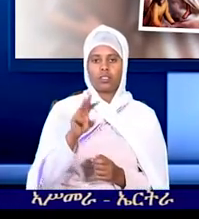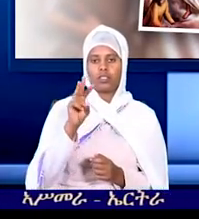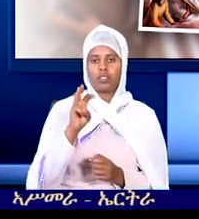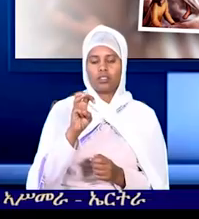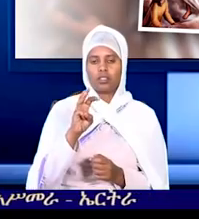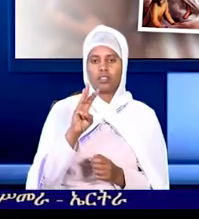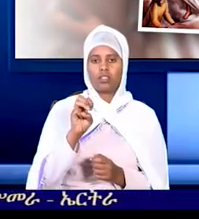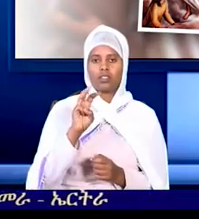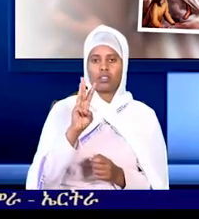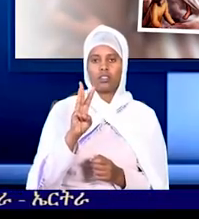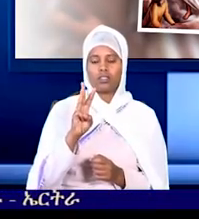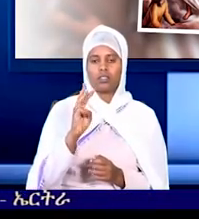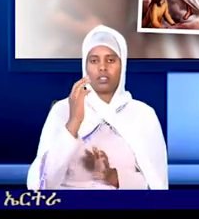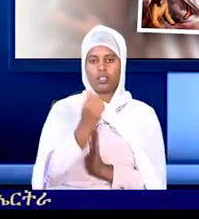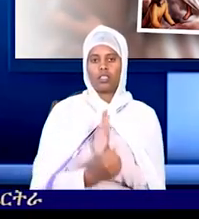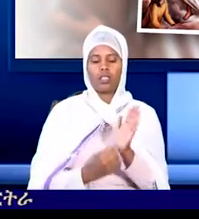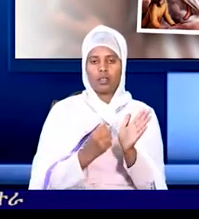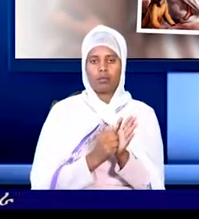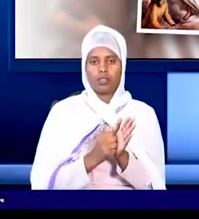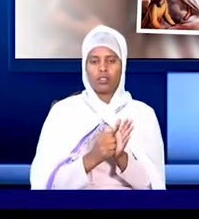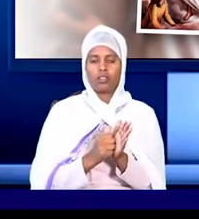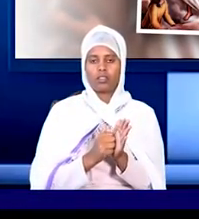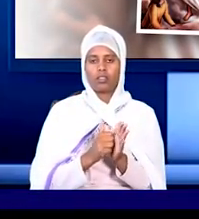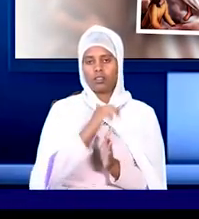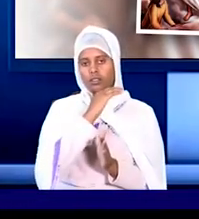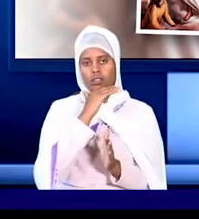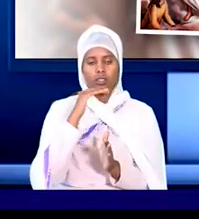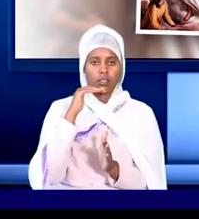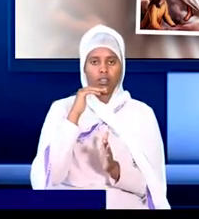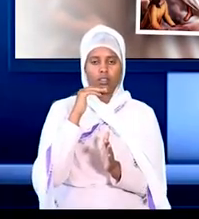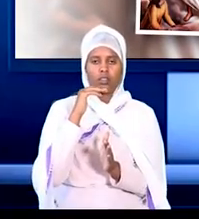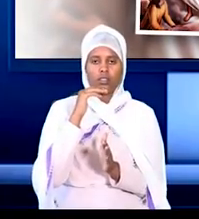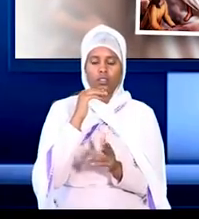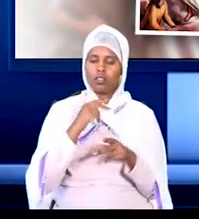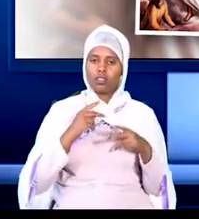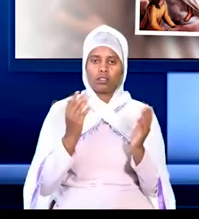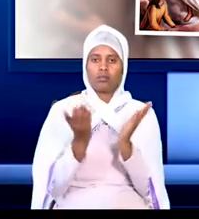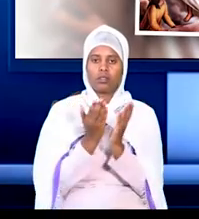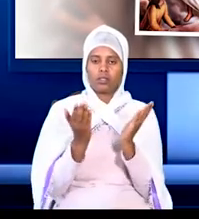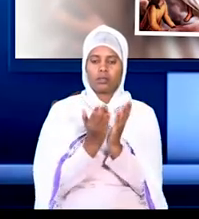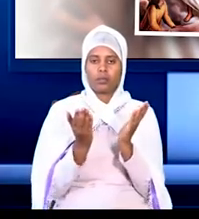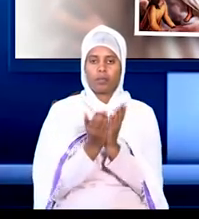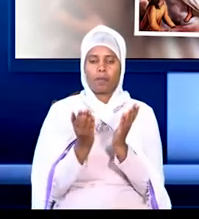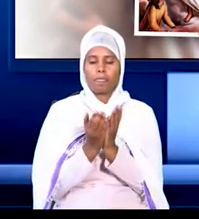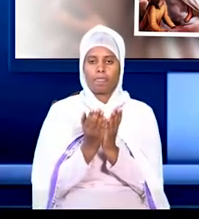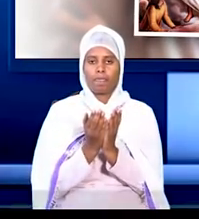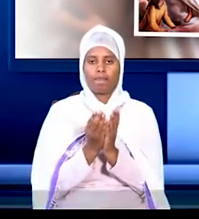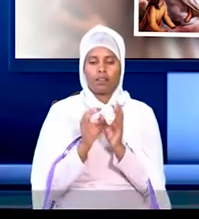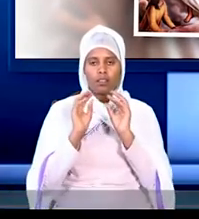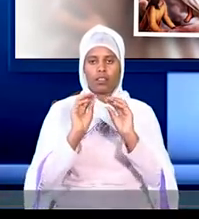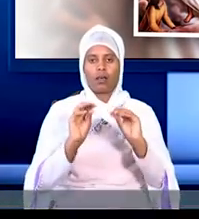أبزي سلاسان سلاستان عامد زأكل